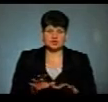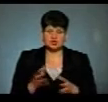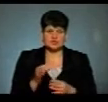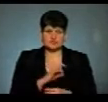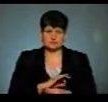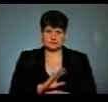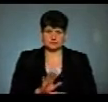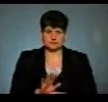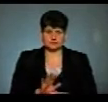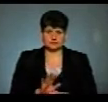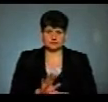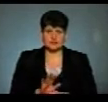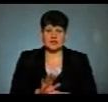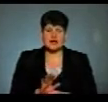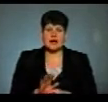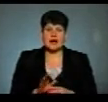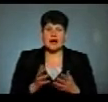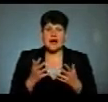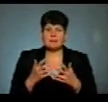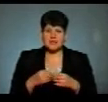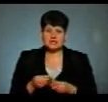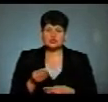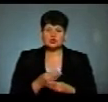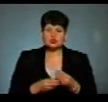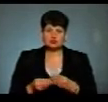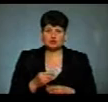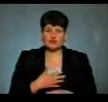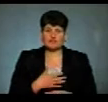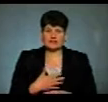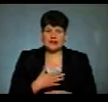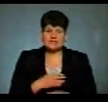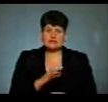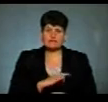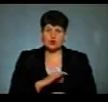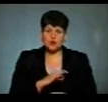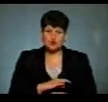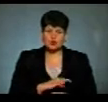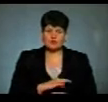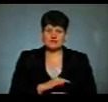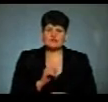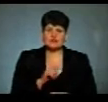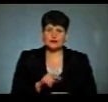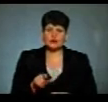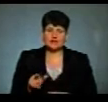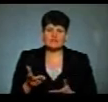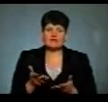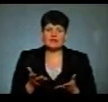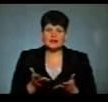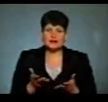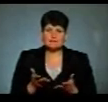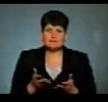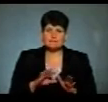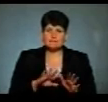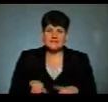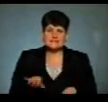штучної вентиляції. Апарати штучної вентиляції насправді використовуються в тих пацієнтів, у яких